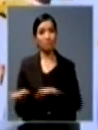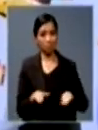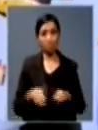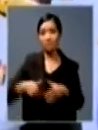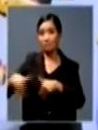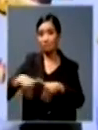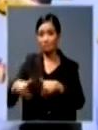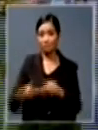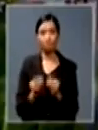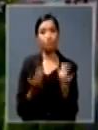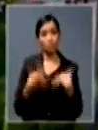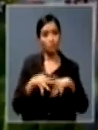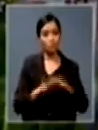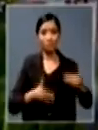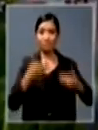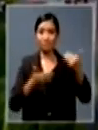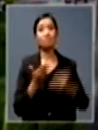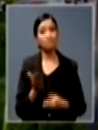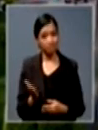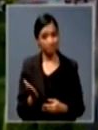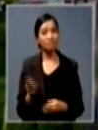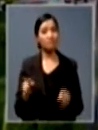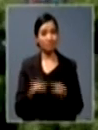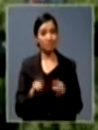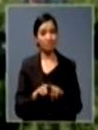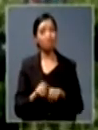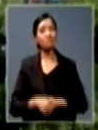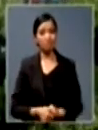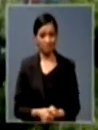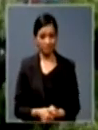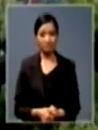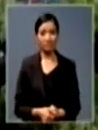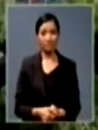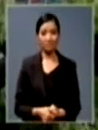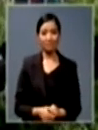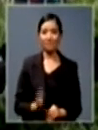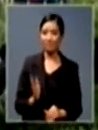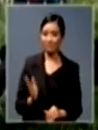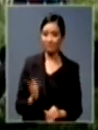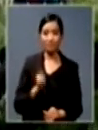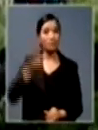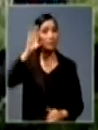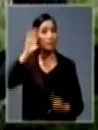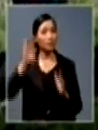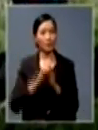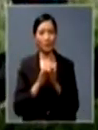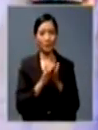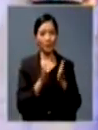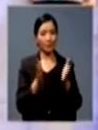วมในกิจกรรมงานรวมพลังแห่งความภักดีนี้ด้วยนะครับนี่แหละฮะเป็นภาพกว้างนะ